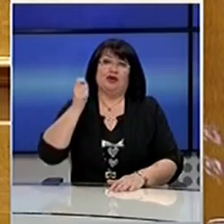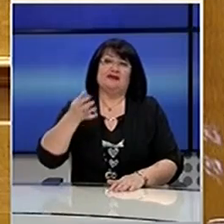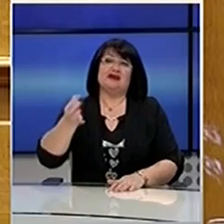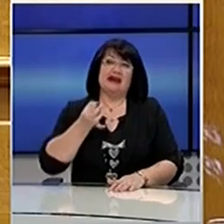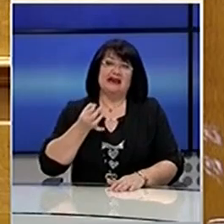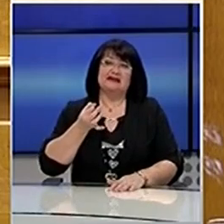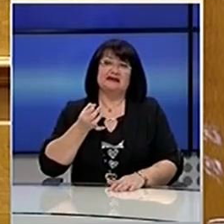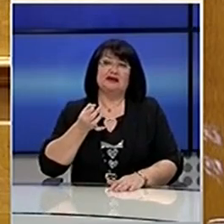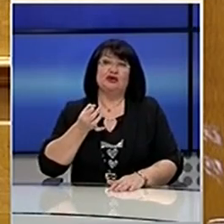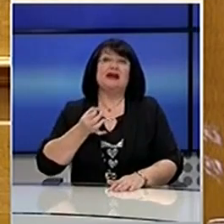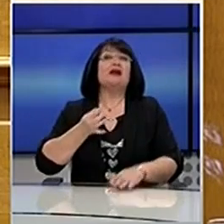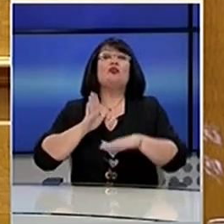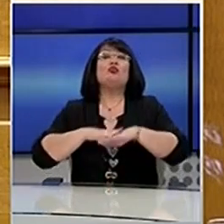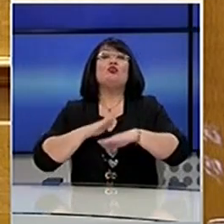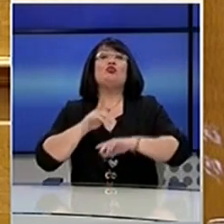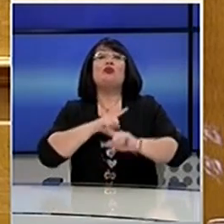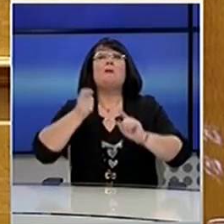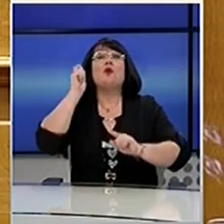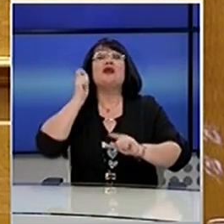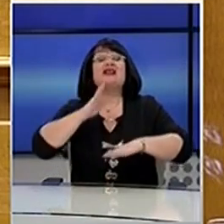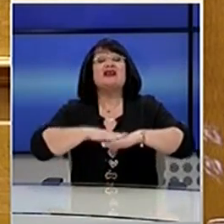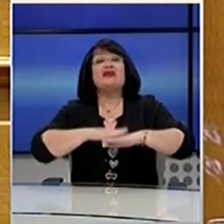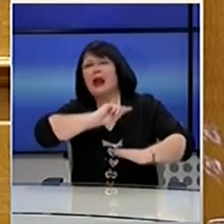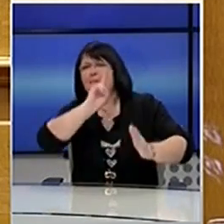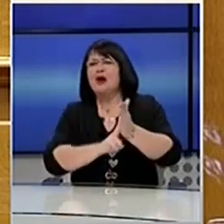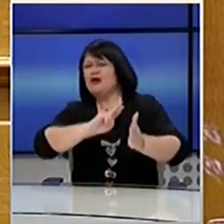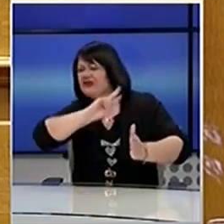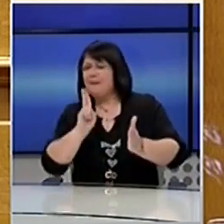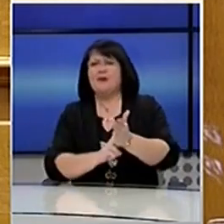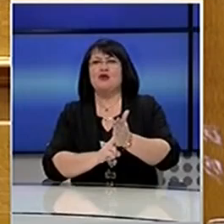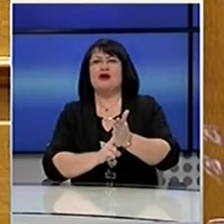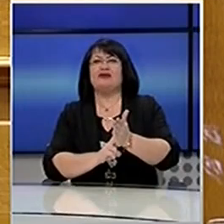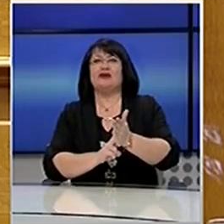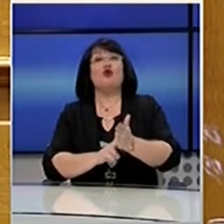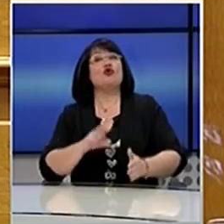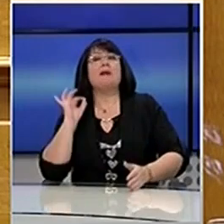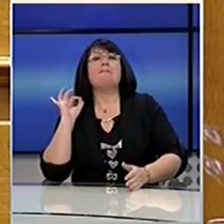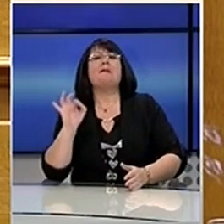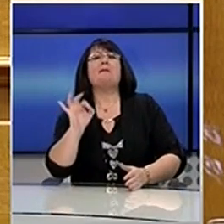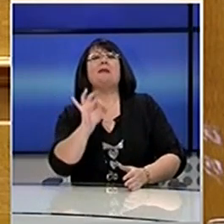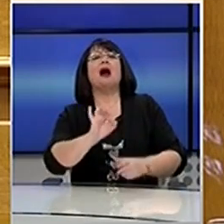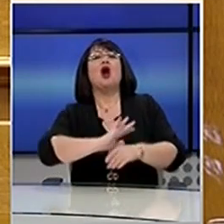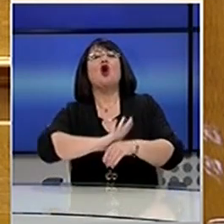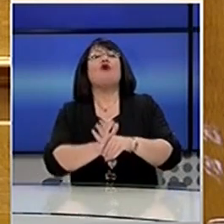το απογορευτικό το προκάλεσε η πολιτική μας και όχι ο ιός.